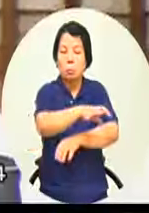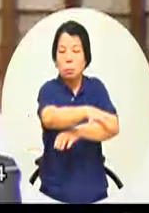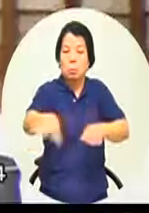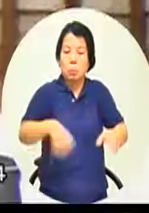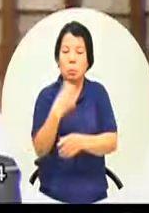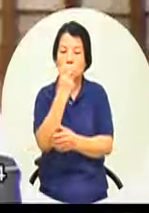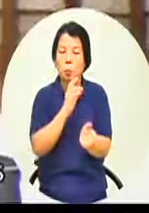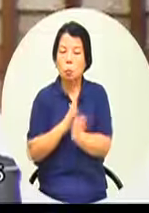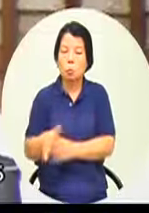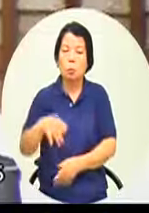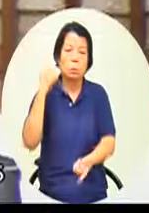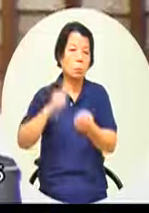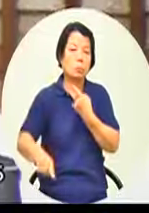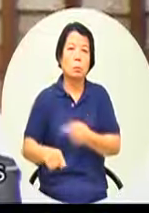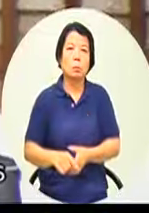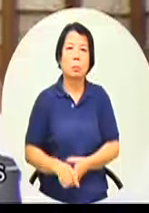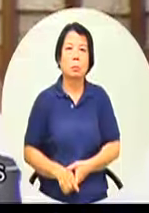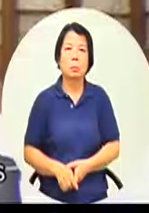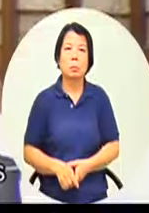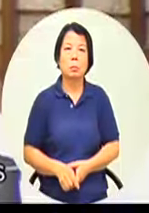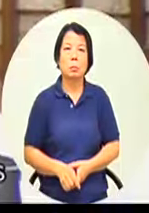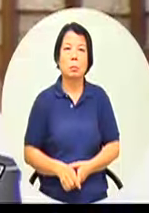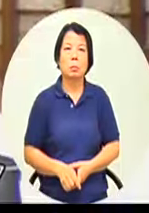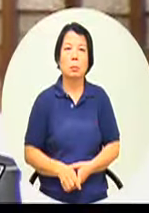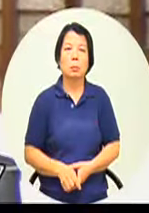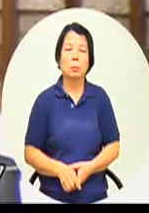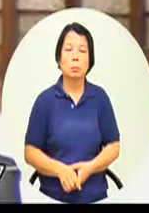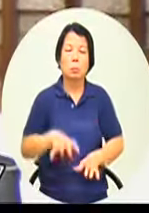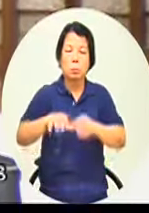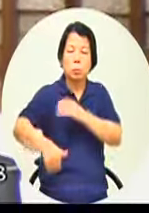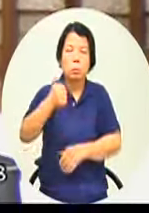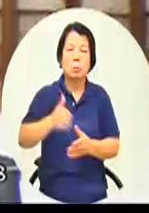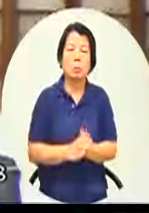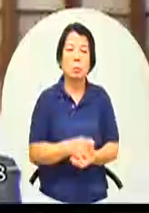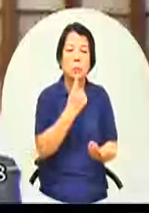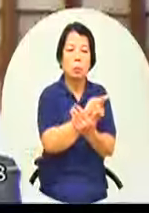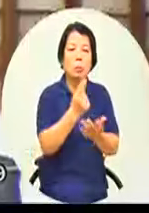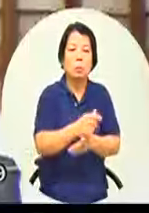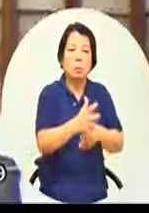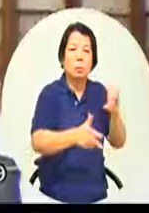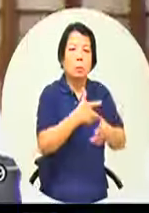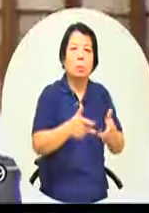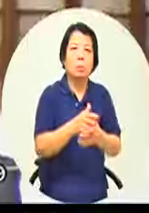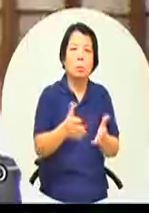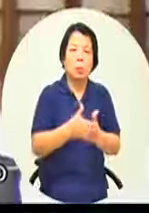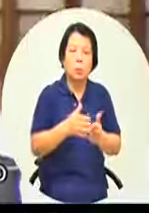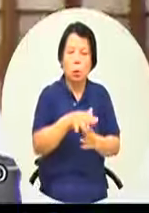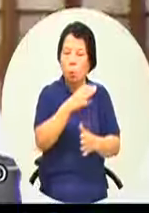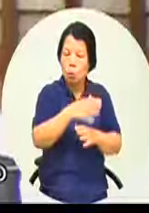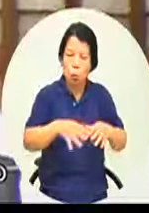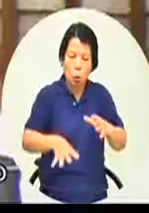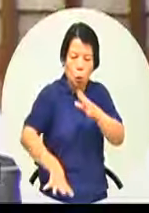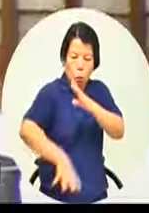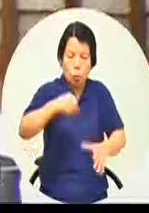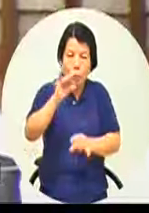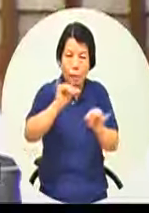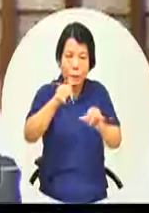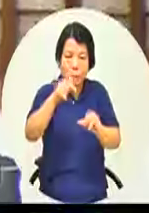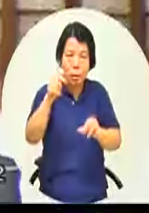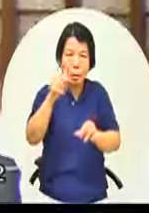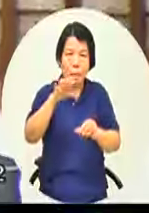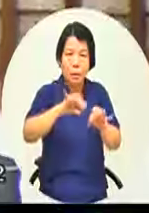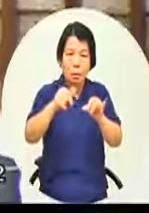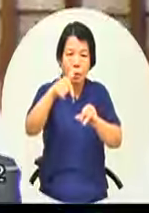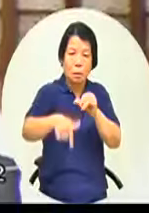理不当。我所谓的不当，局长，每间工厂都超出地下水，那不